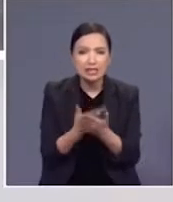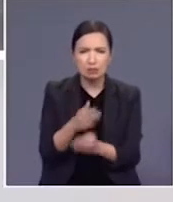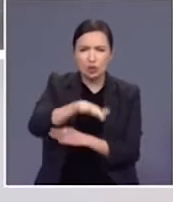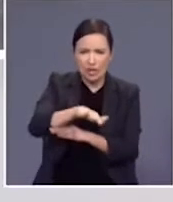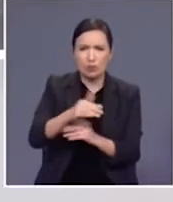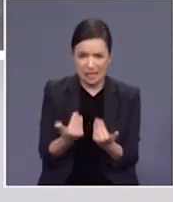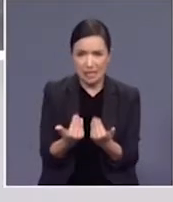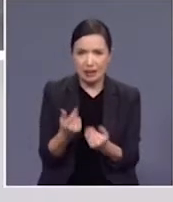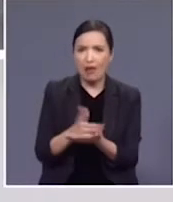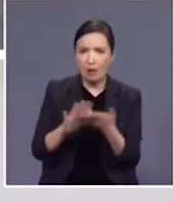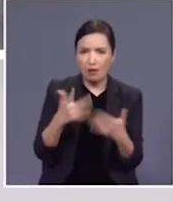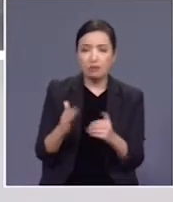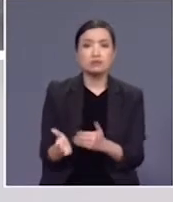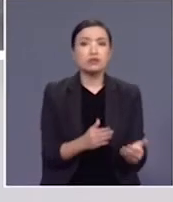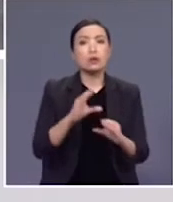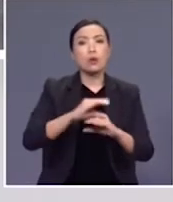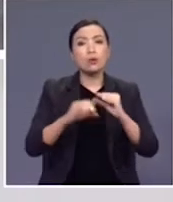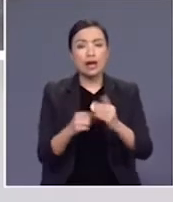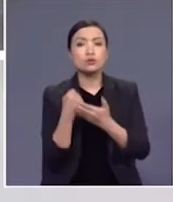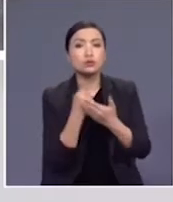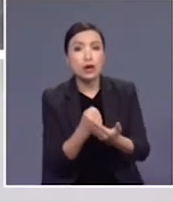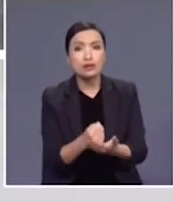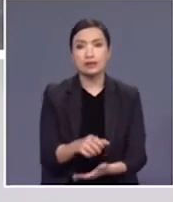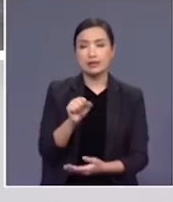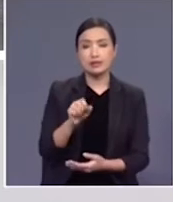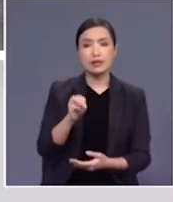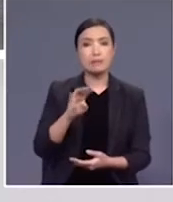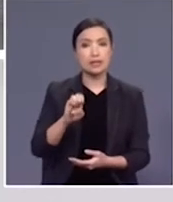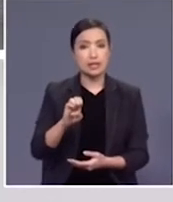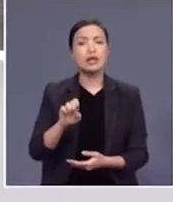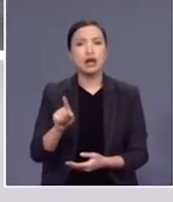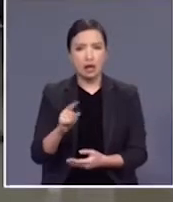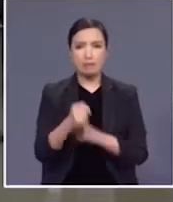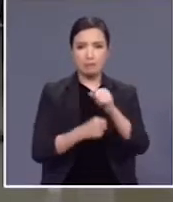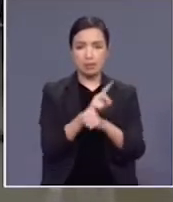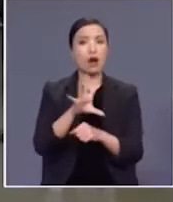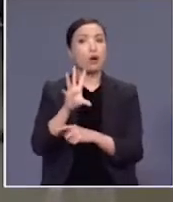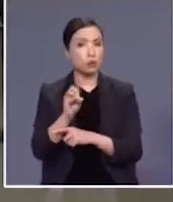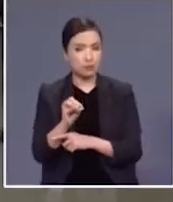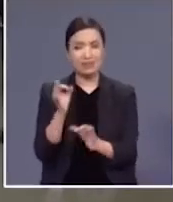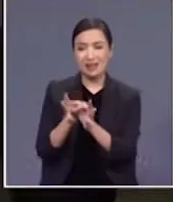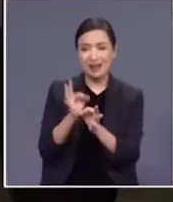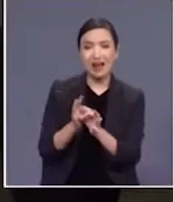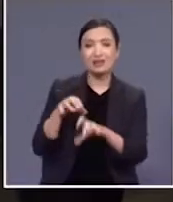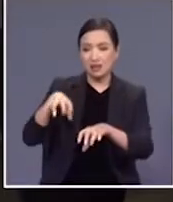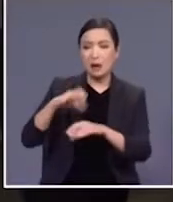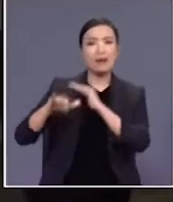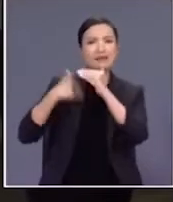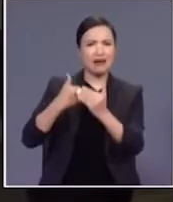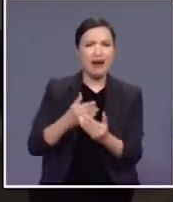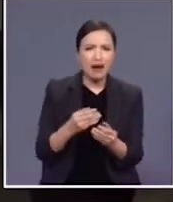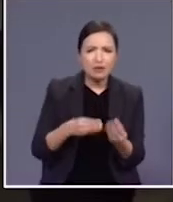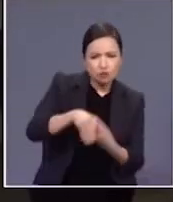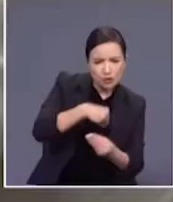4โครงการสินเชื่อฟื้นฟู SME จากอุทกภัยและภัยพิบัติปี2560ของธนาคารพัฒนาวิสาหกิจขนาดกลางและขนาด